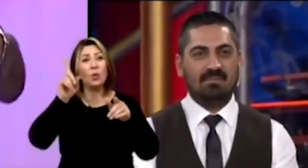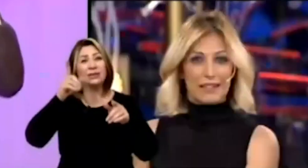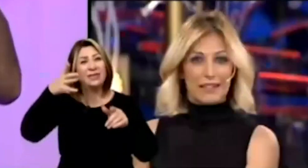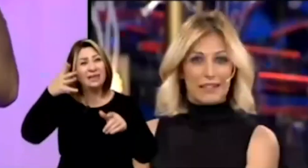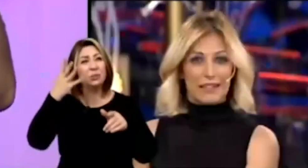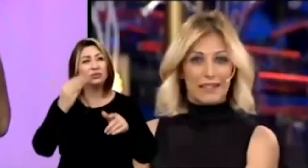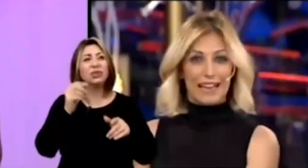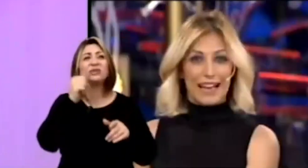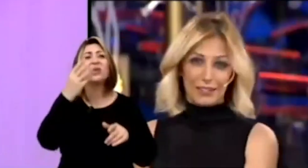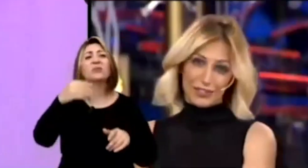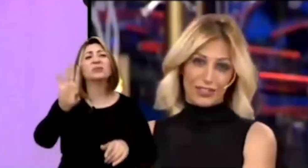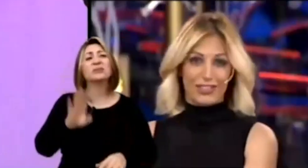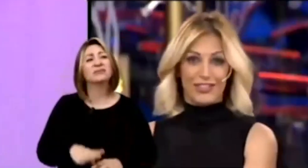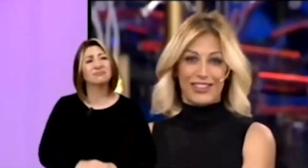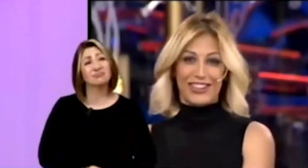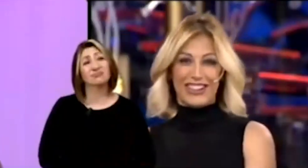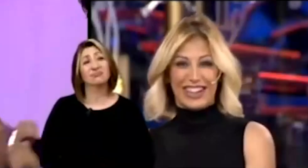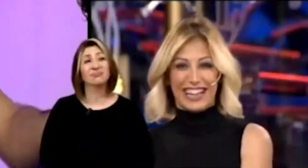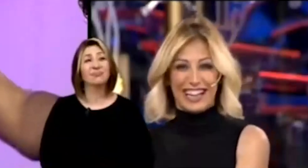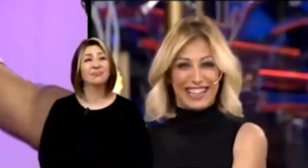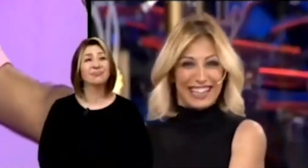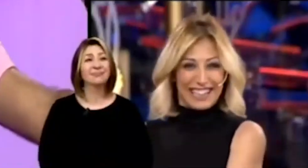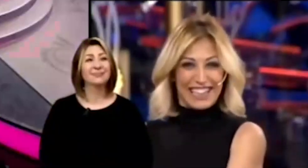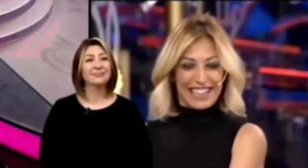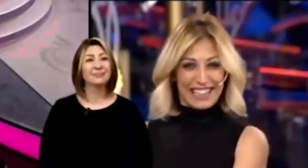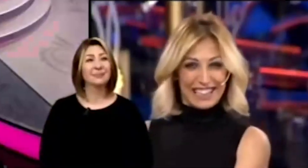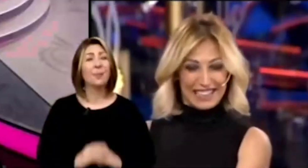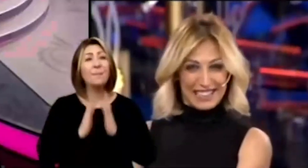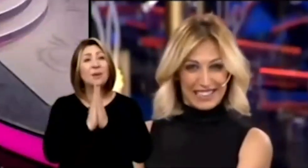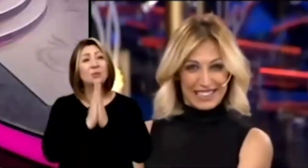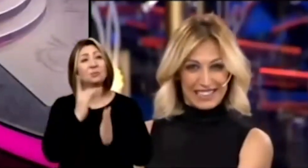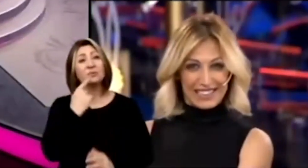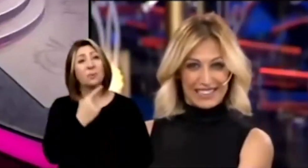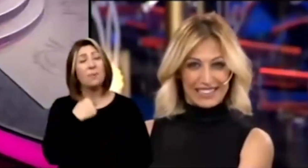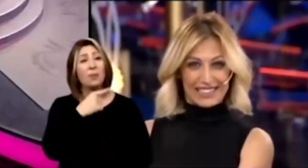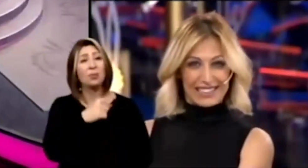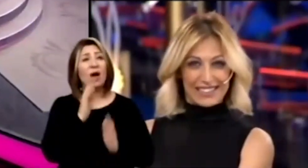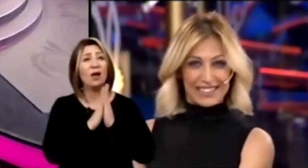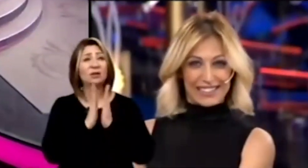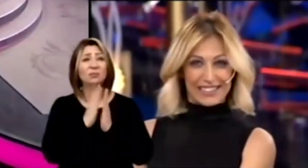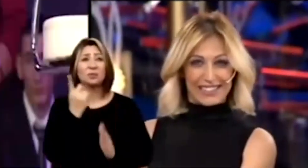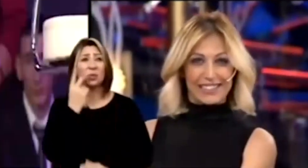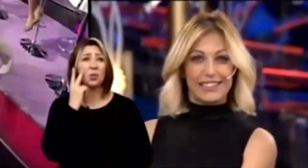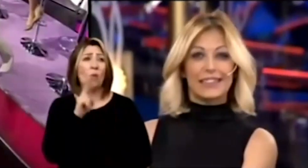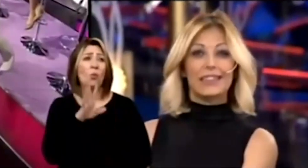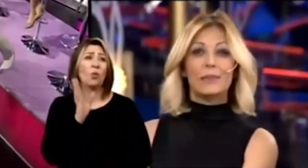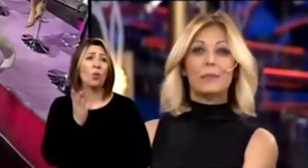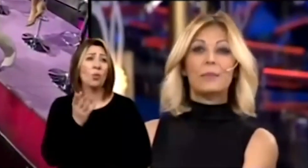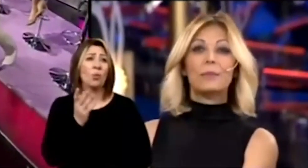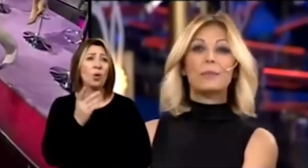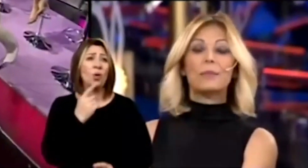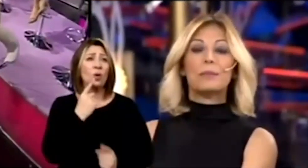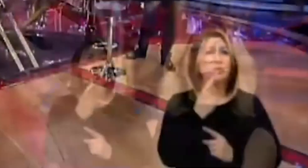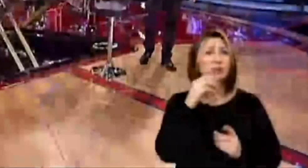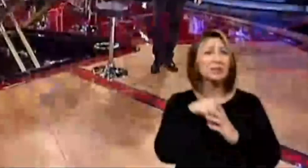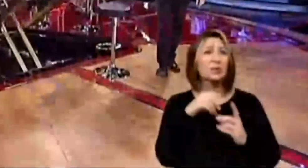aşık olacaksa zaten hiç olmasın. Yani. Pardon, bir şey söyleyeceğim. Ya ben bunda alkışlanacak bir şey göremiyorum yani. Yani evet. Konuşmak